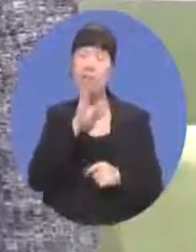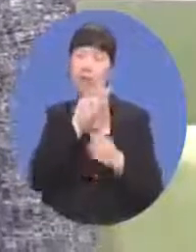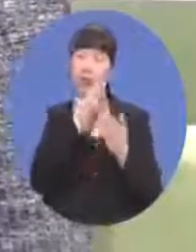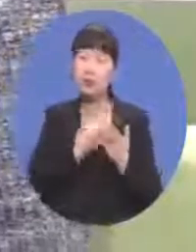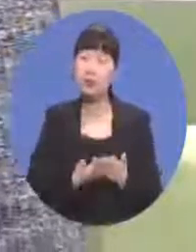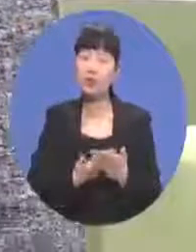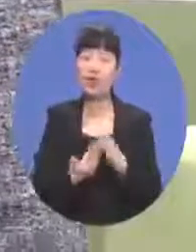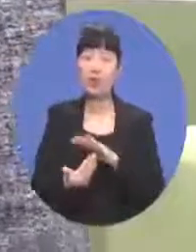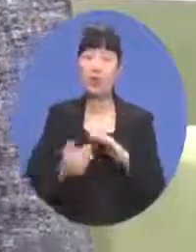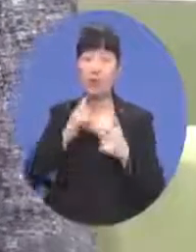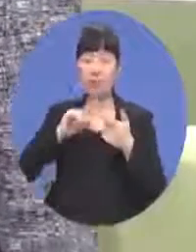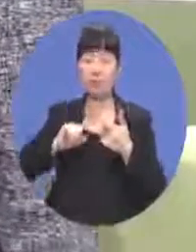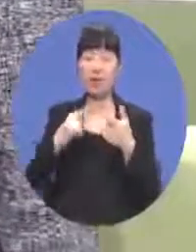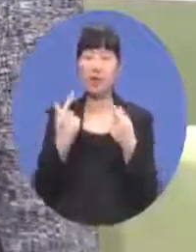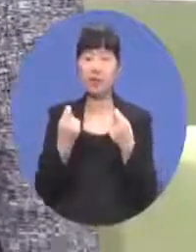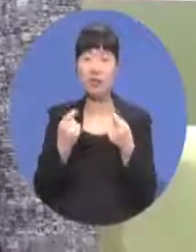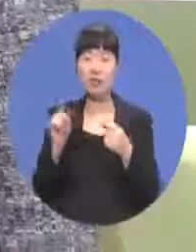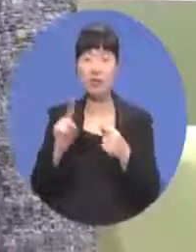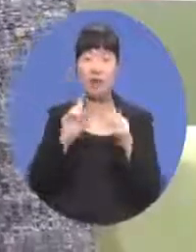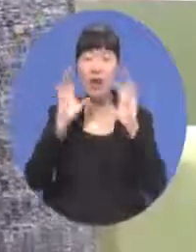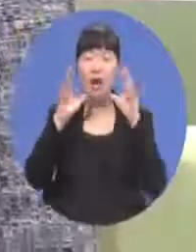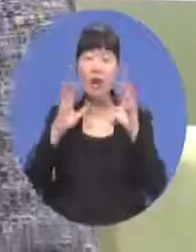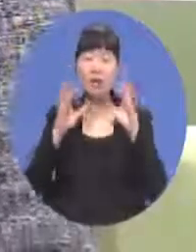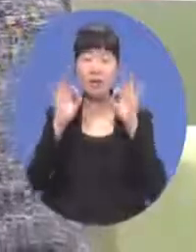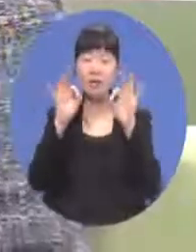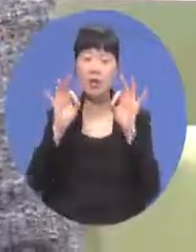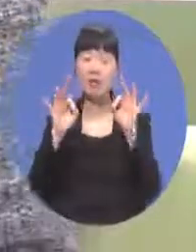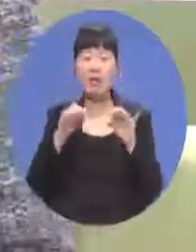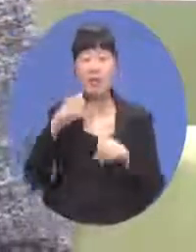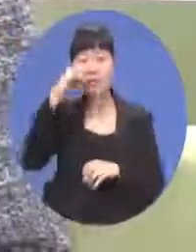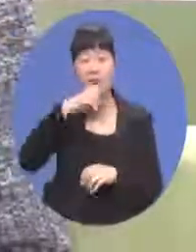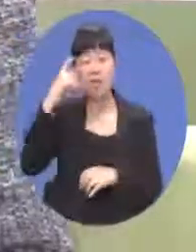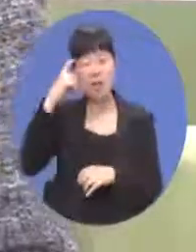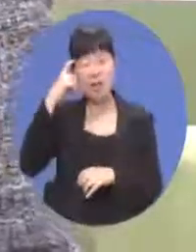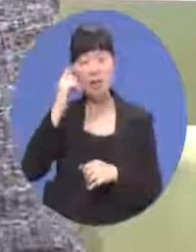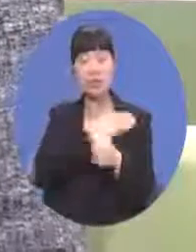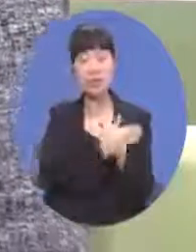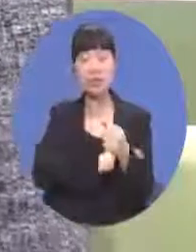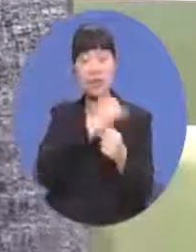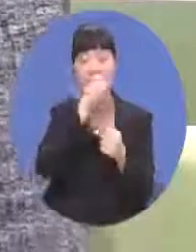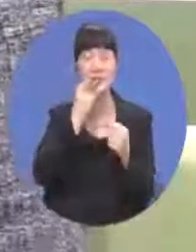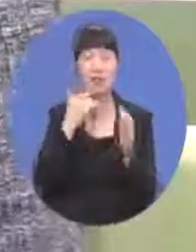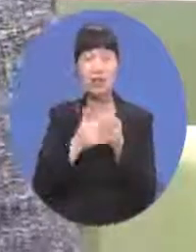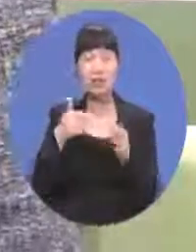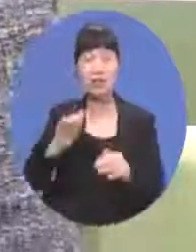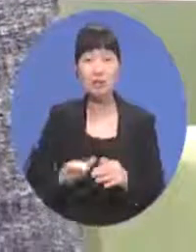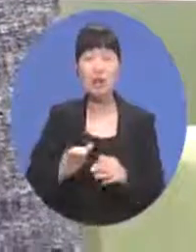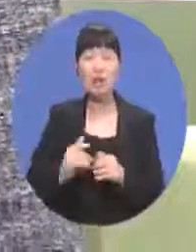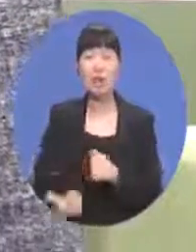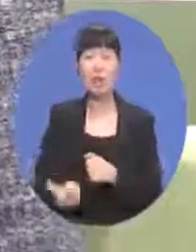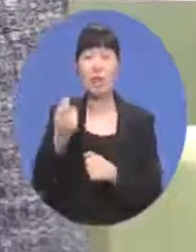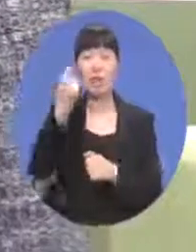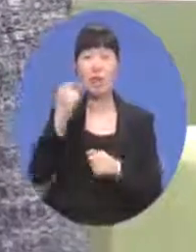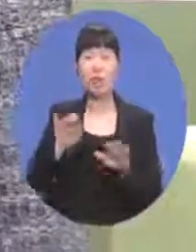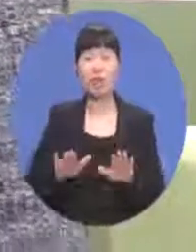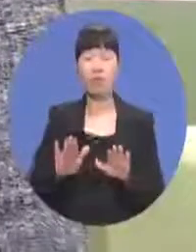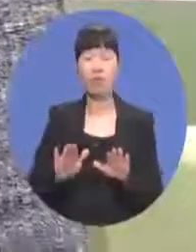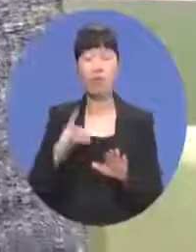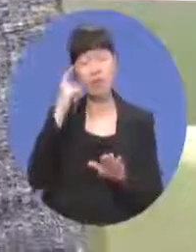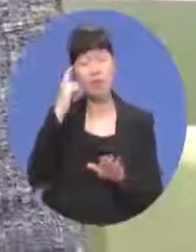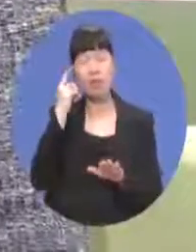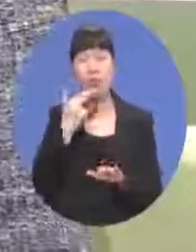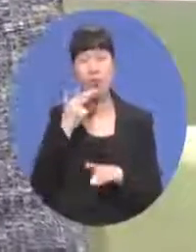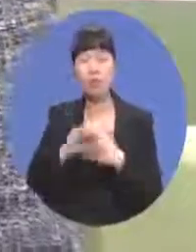아까 우리 말씀드린 것처럼 어떤 아이들은 그냥 생각할 수 있는 능력이 있는데도 이렇게 바로 그냥 딱 해서 생각이